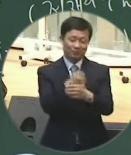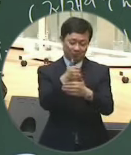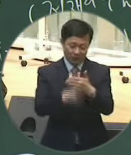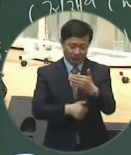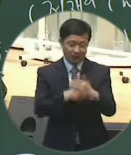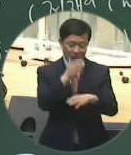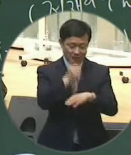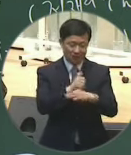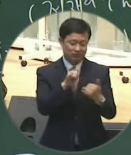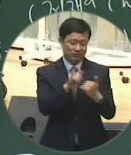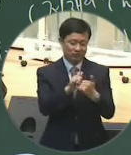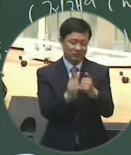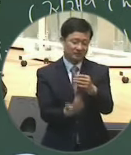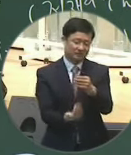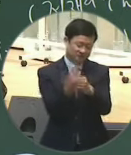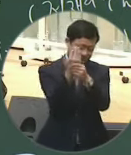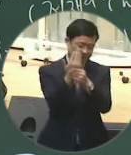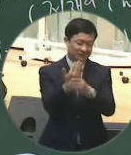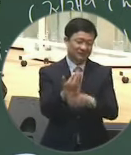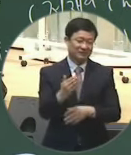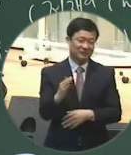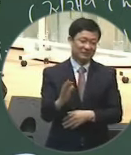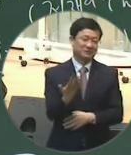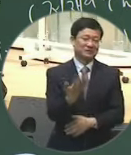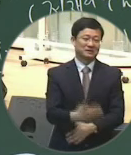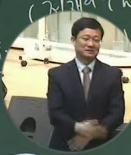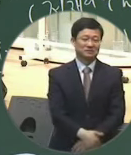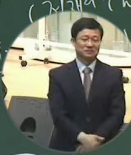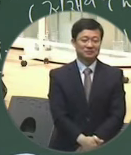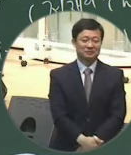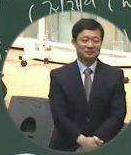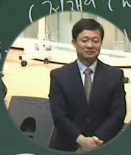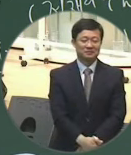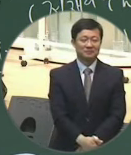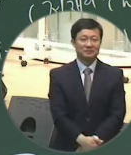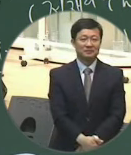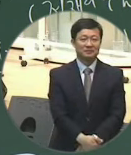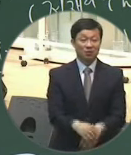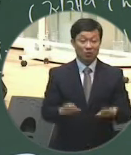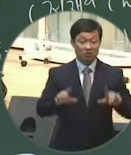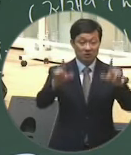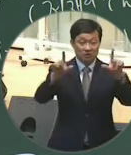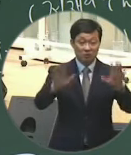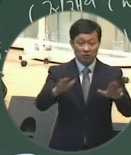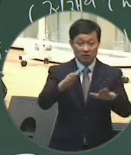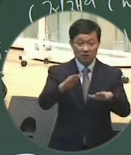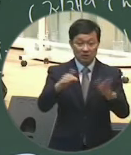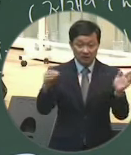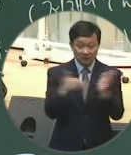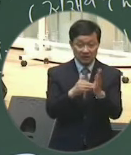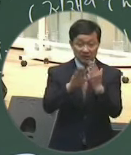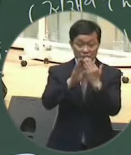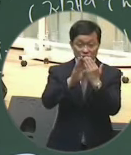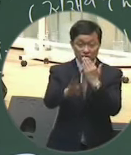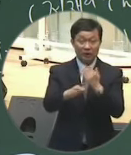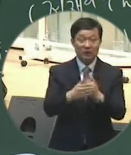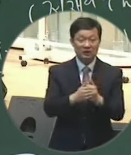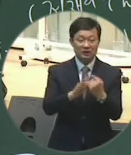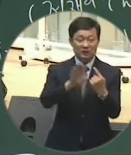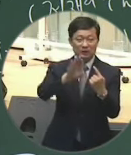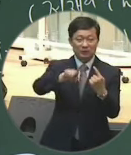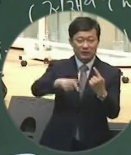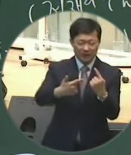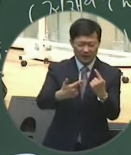were misunderstood, that's when the denominations became religious authority and then wars broke out. 오늘 여러분 끝나고